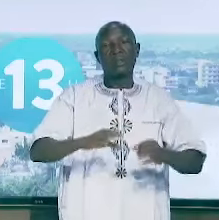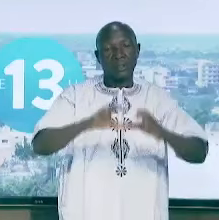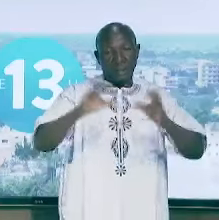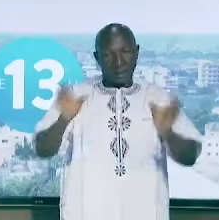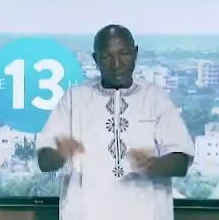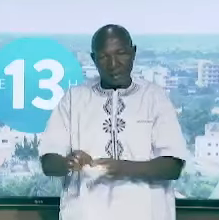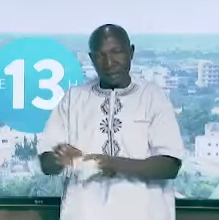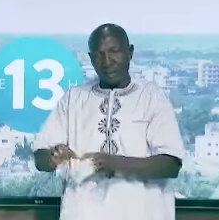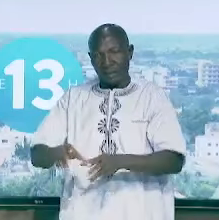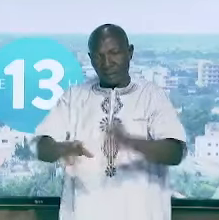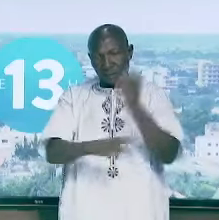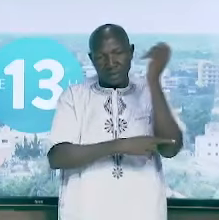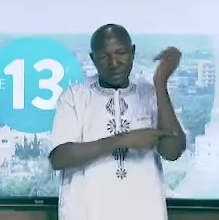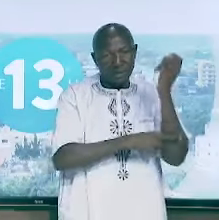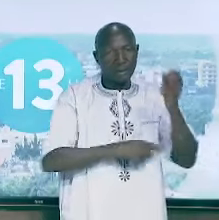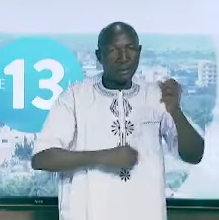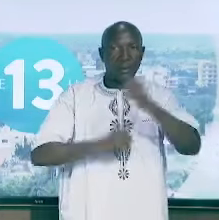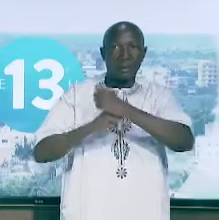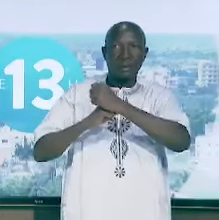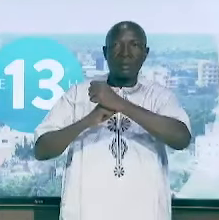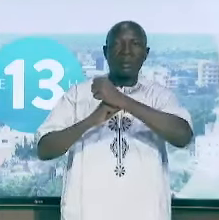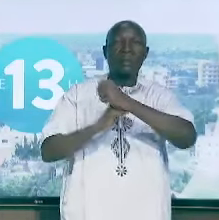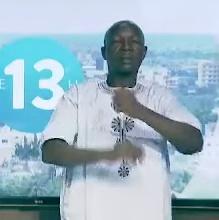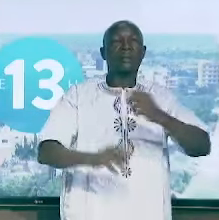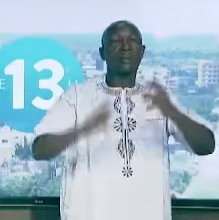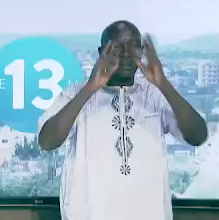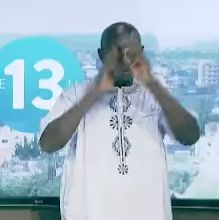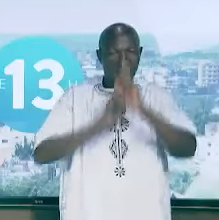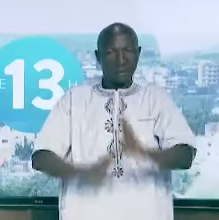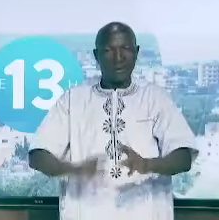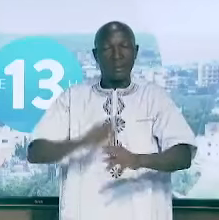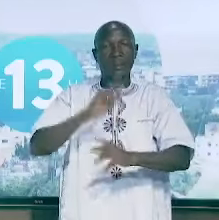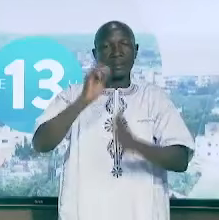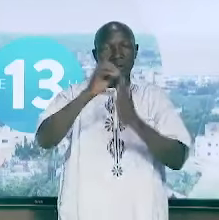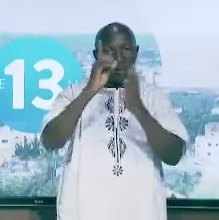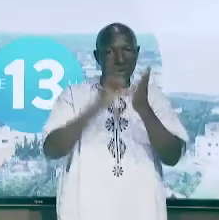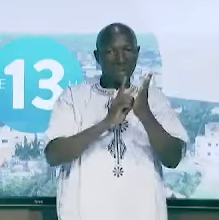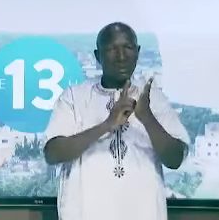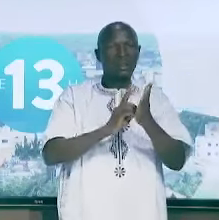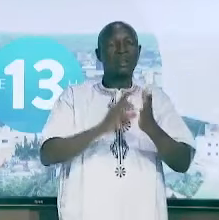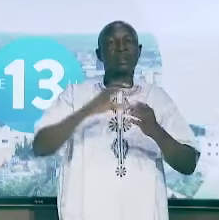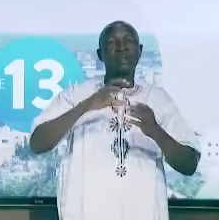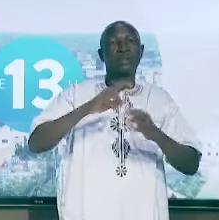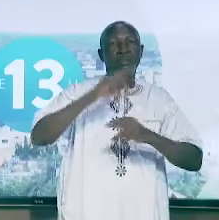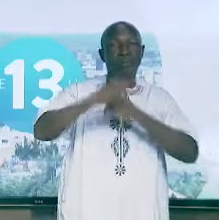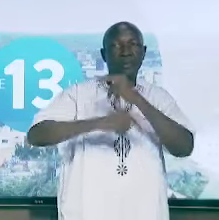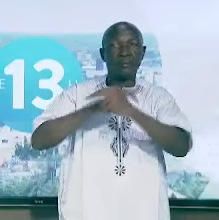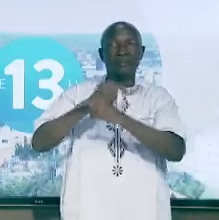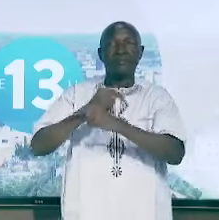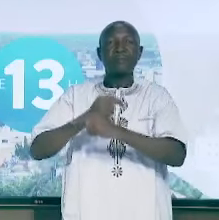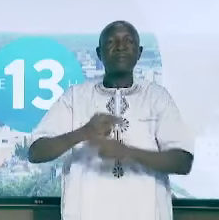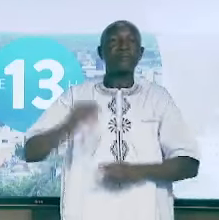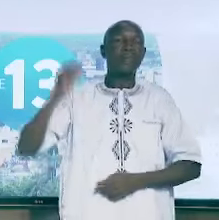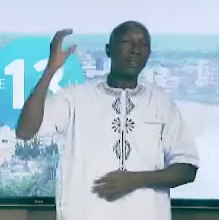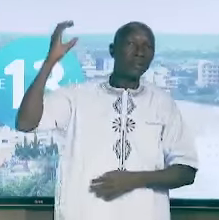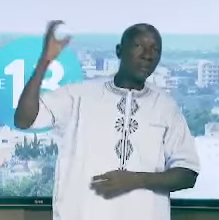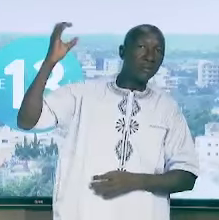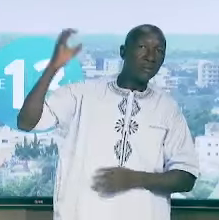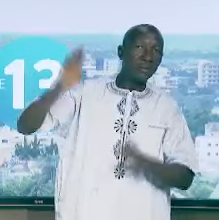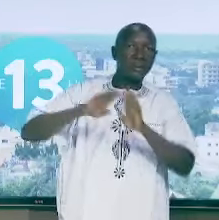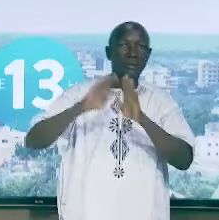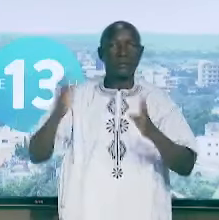concertation pour la protection et le respect des droits humains dans la section Boucle du Mouhoun, cérémonie d'ouverture à